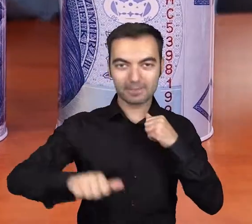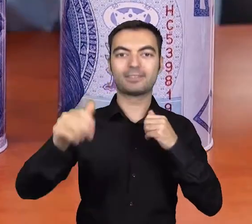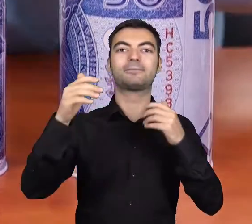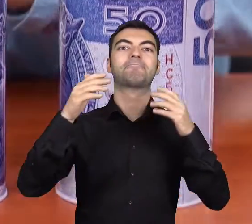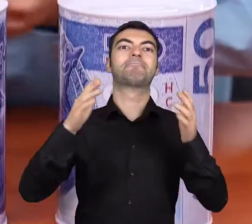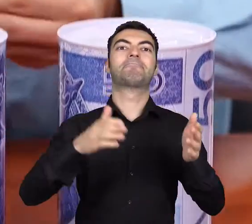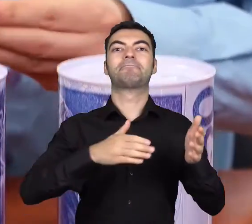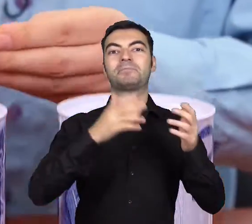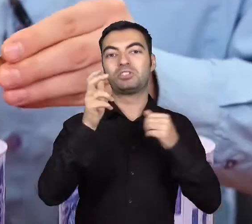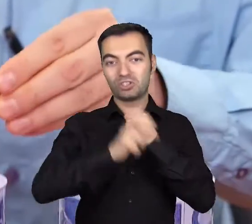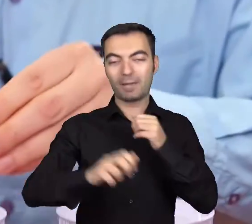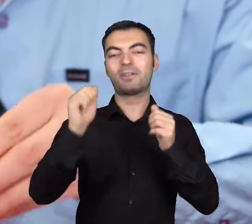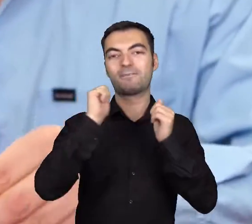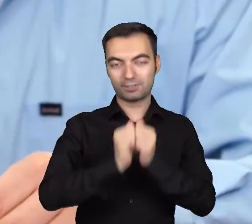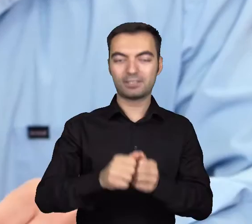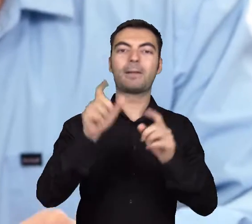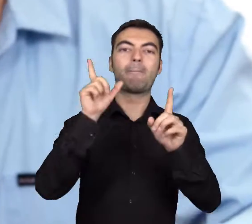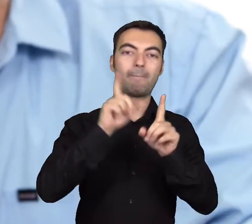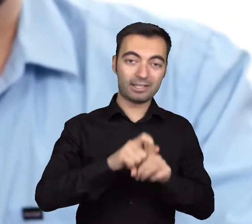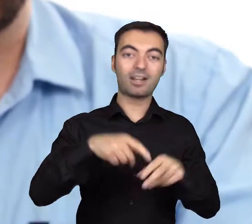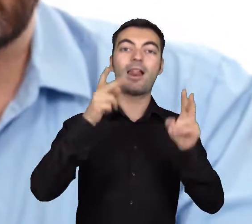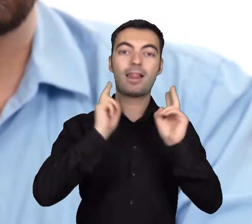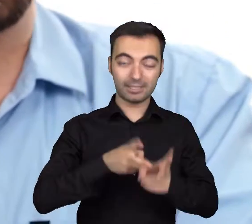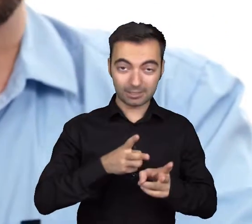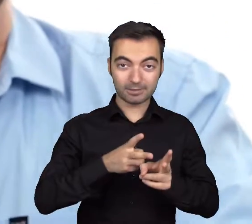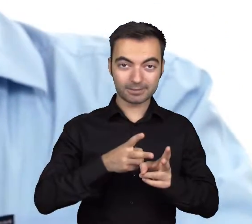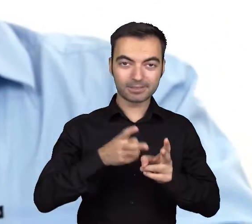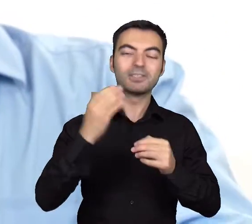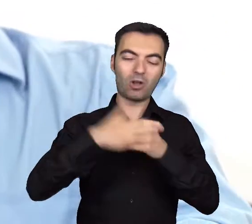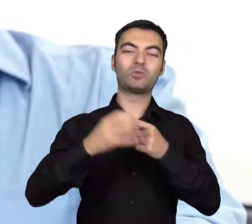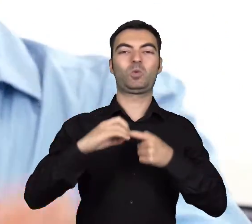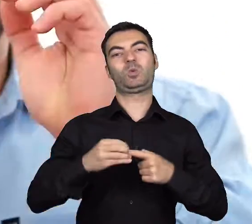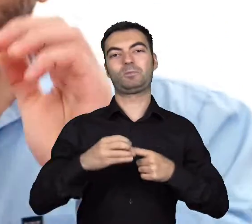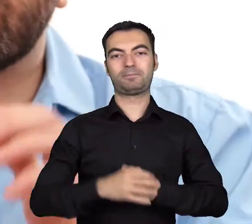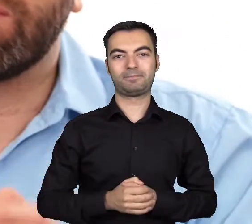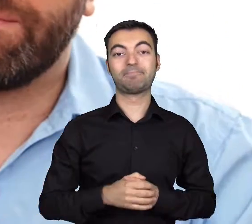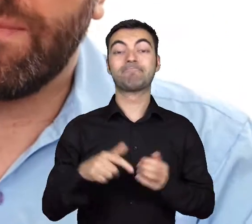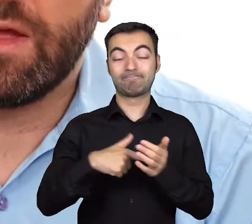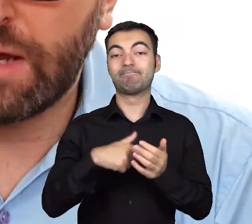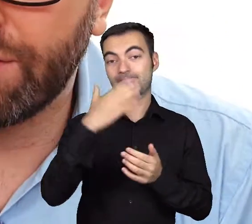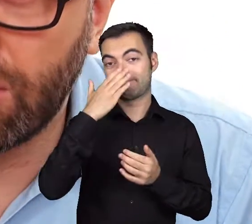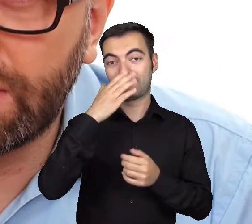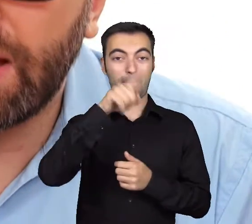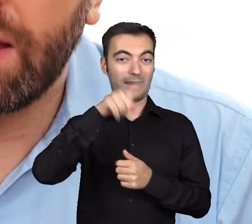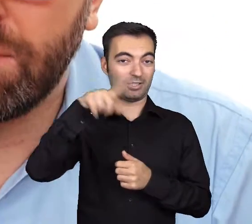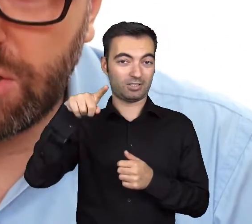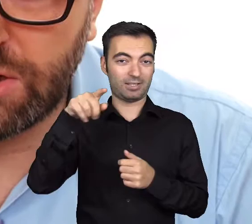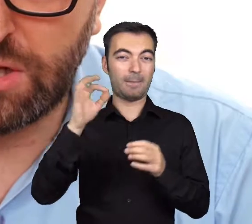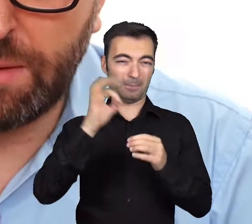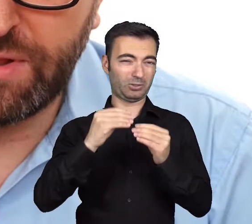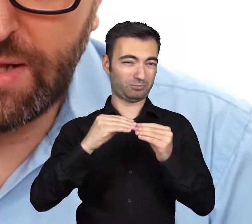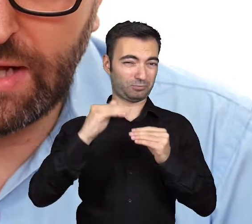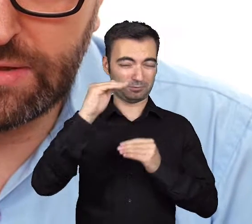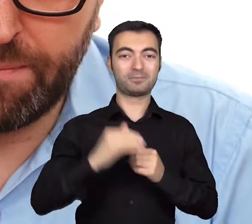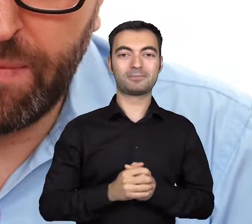w lipcu, sierpniu, wrześniu, październiku, listopadzie i w grudniu. Tak wygląda